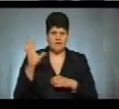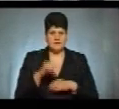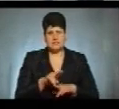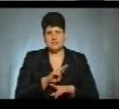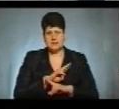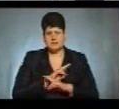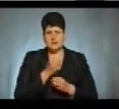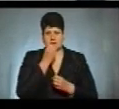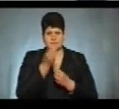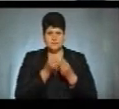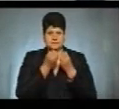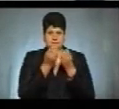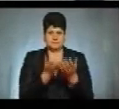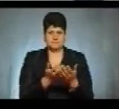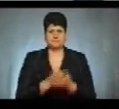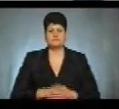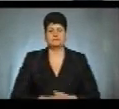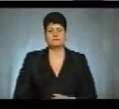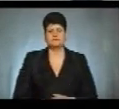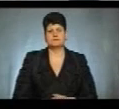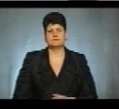та поклали квіти.